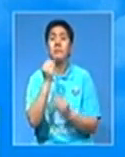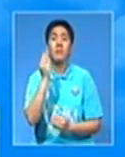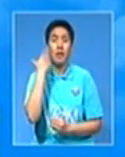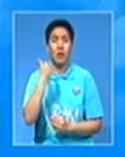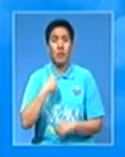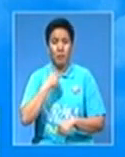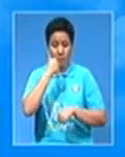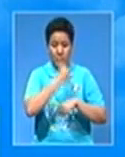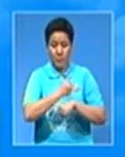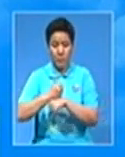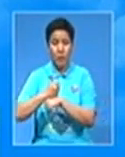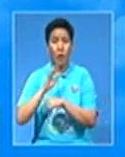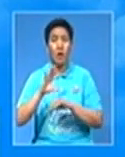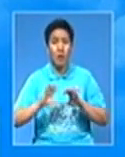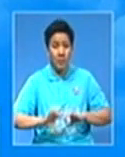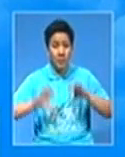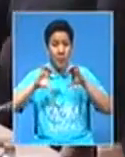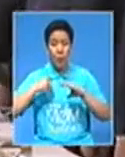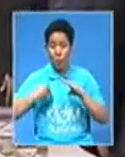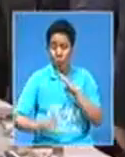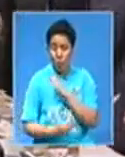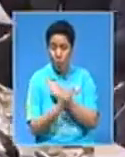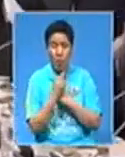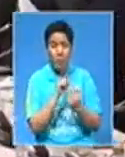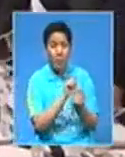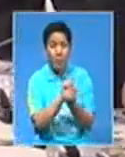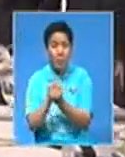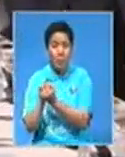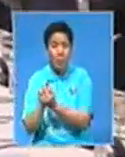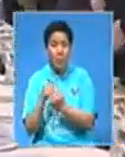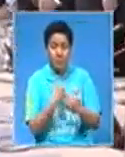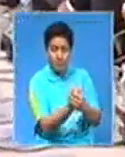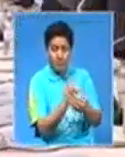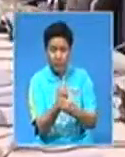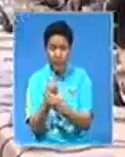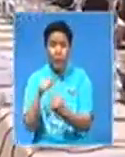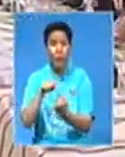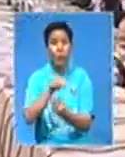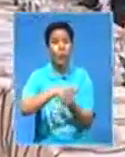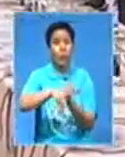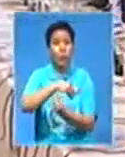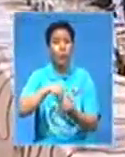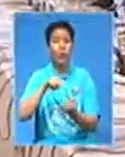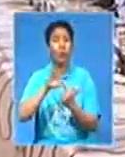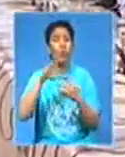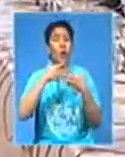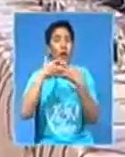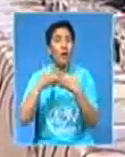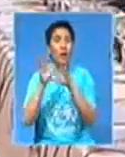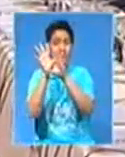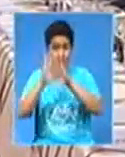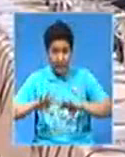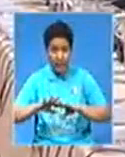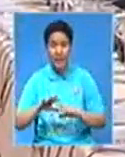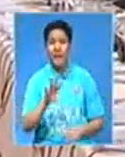ระดับสูงของรัฐบาลได้มีโอกาสให้การต้อนรับและหารือกับผู้แทนคณะตั้งธุรกิจจากสภาธุรกิจสหรัฐอาเซียน